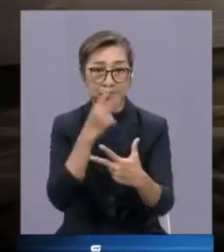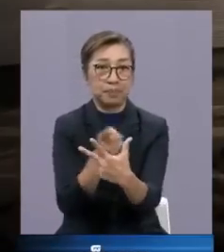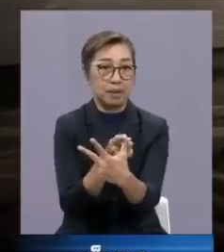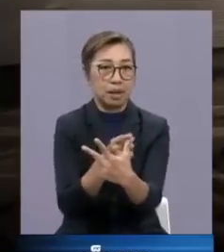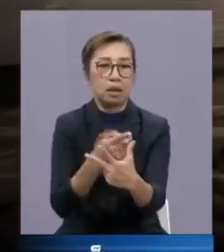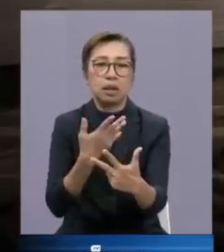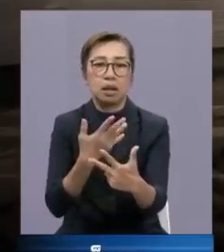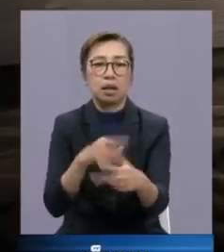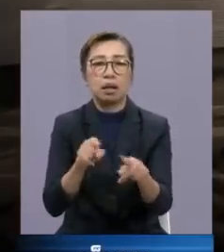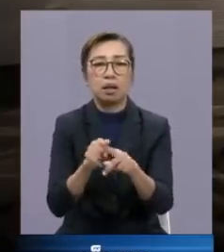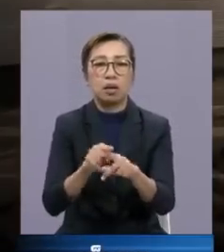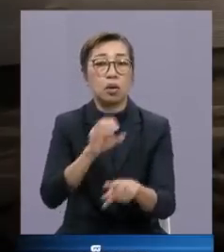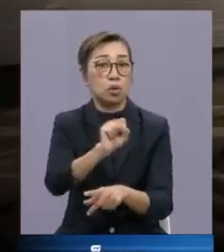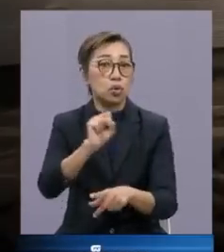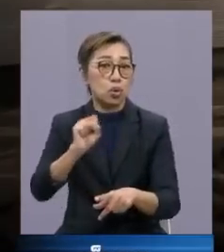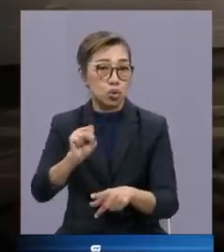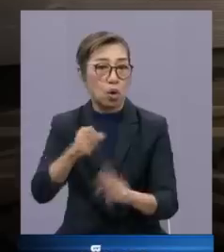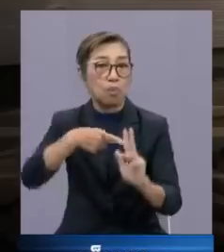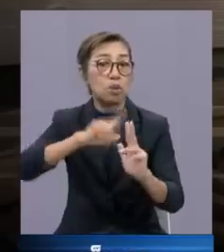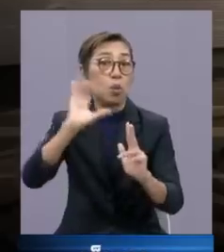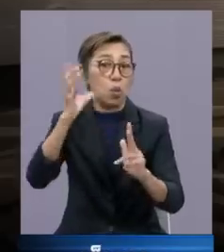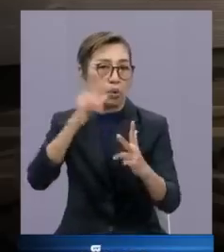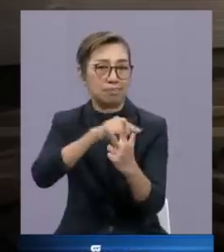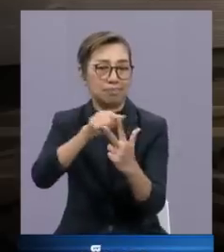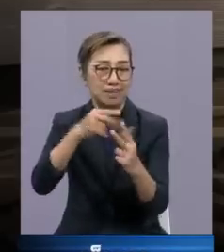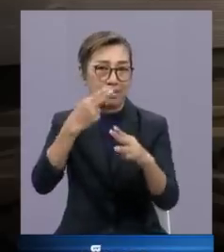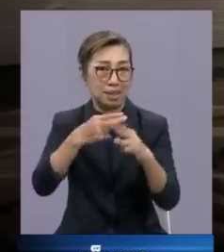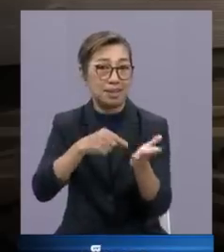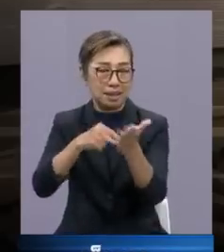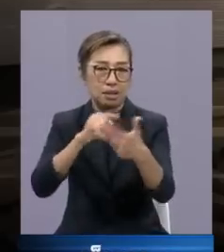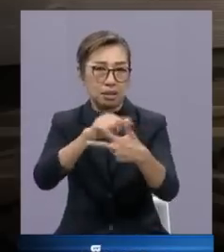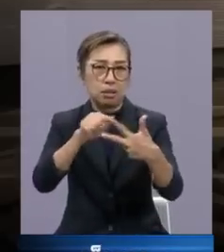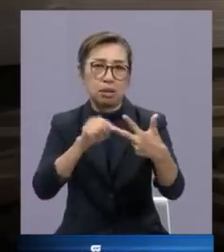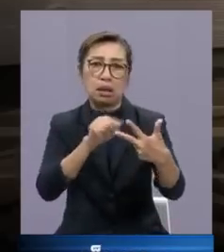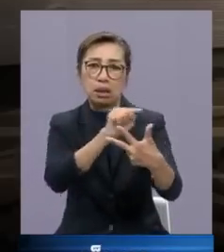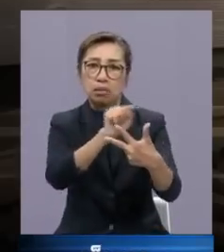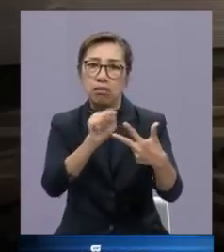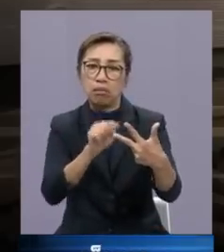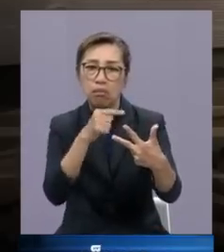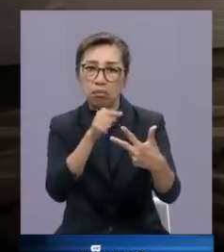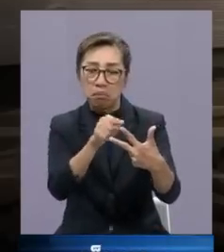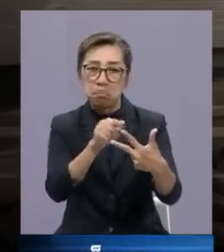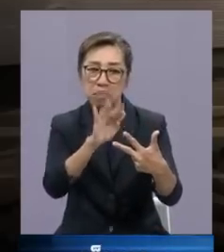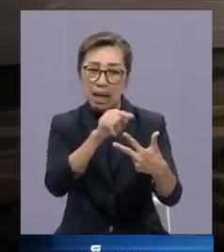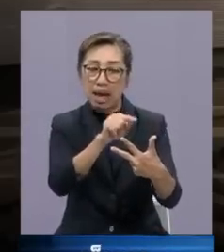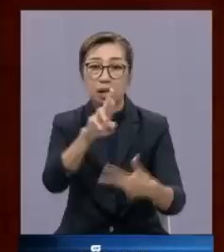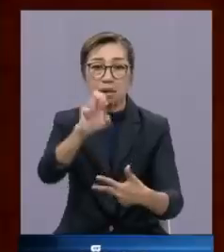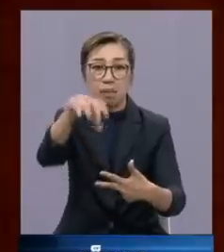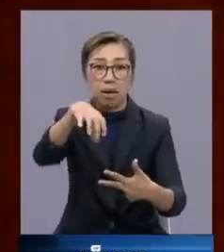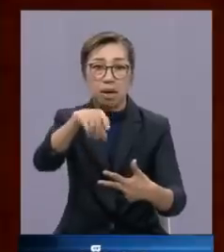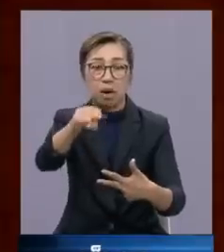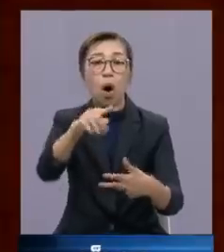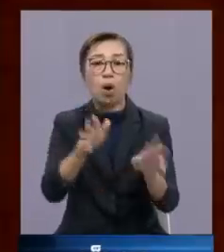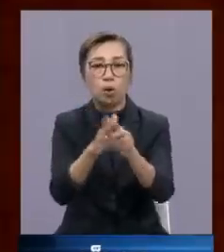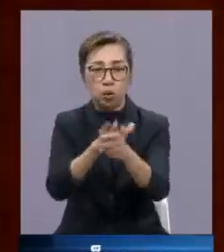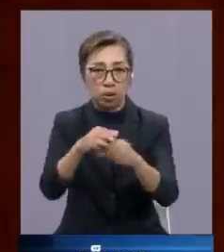ฒน์สันติพาดาส.ส.พิษณุโลกนะครับตามรายงานบอกว่า3รายชื่อที่ว่าจะเสนอต่อที่ประชุมของ8หัวหน้